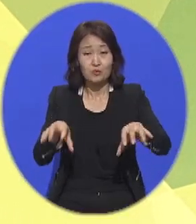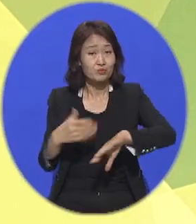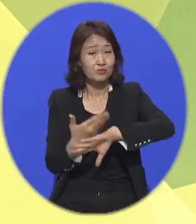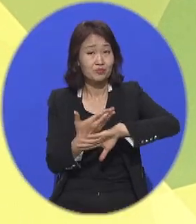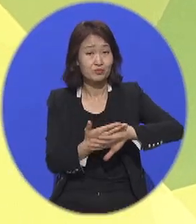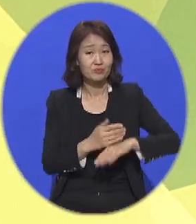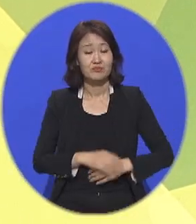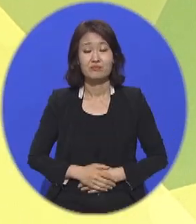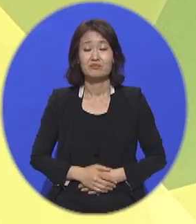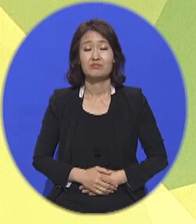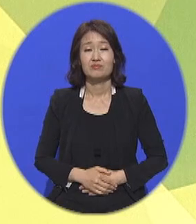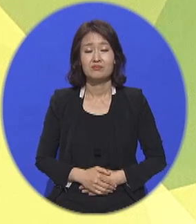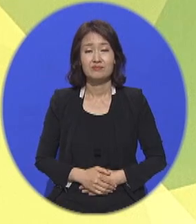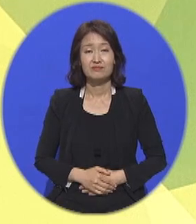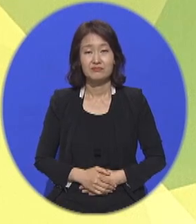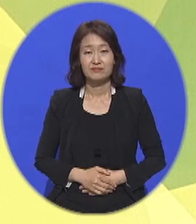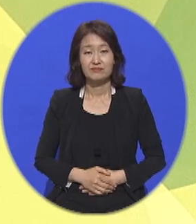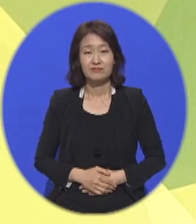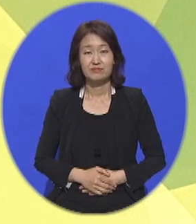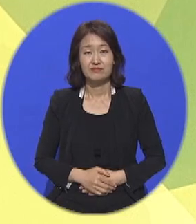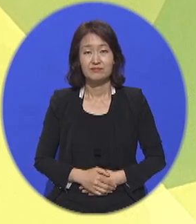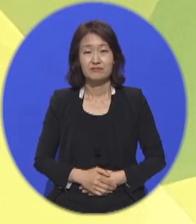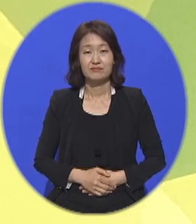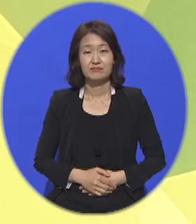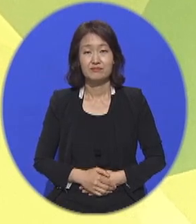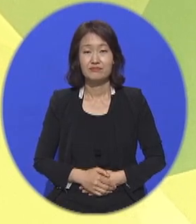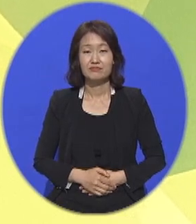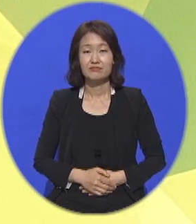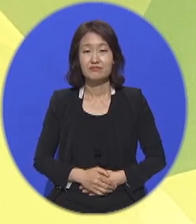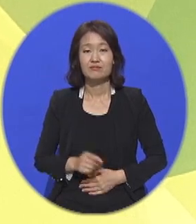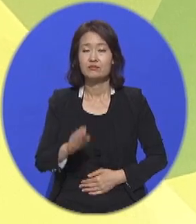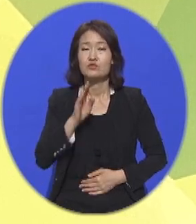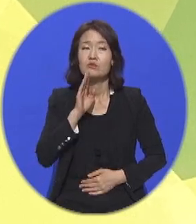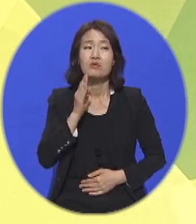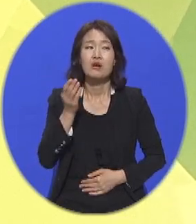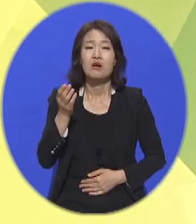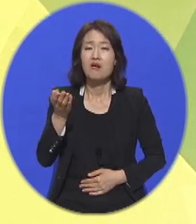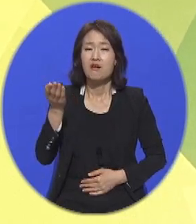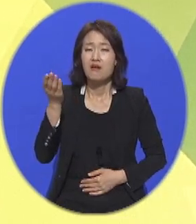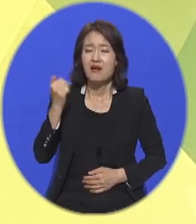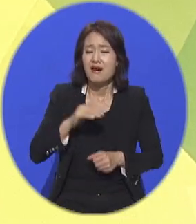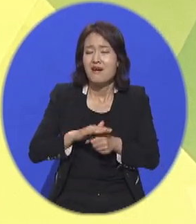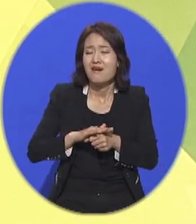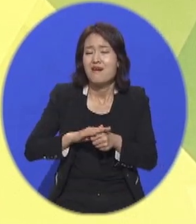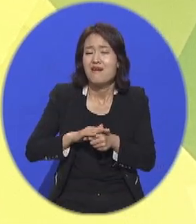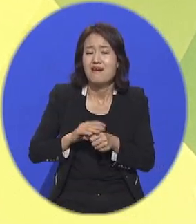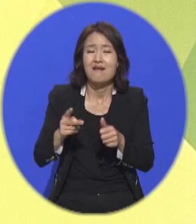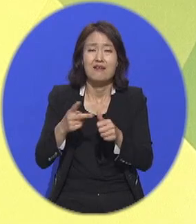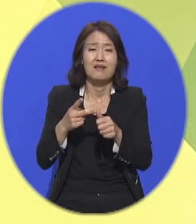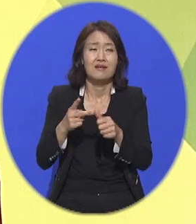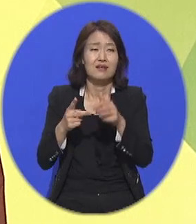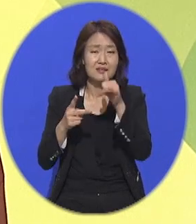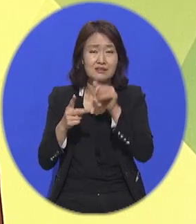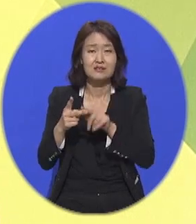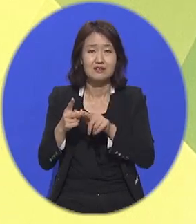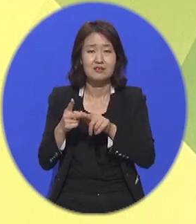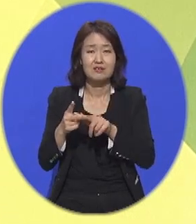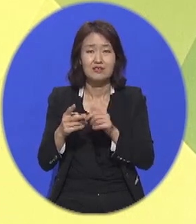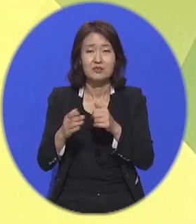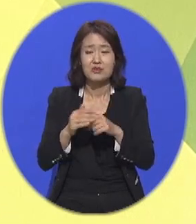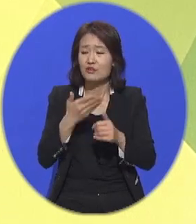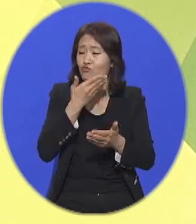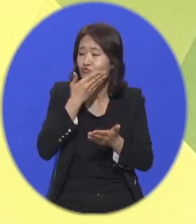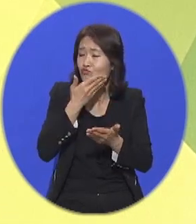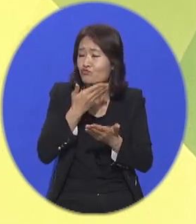그 이분이 예, 자주 이제 전생에 인연인 애첩을 두었습니다. 그 애첩을 두다 보니까 자기가 귀한 걸 모든 걸